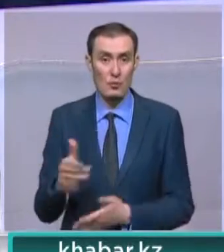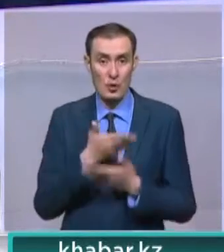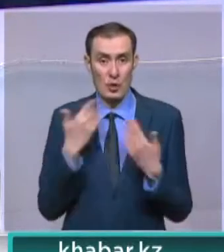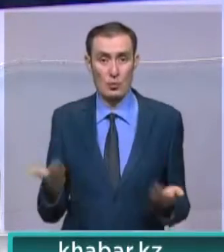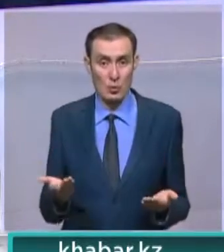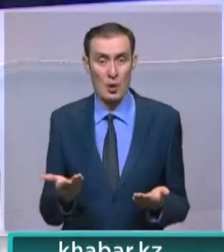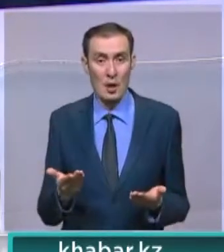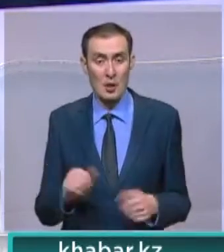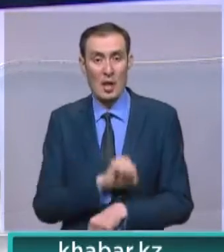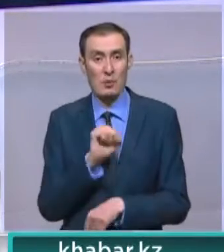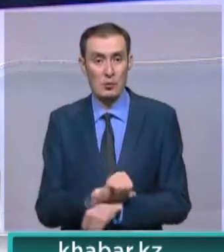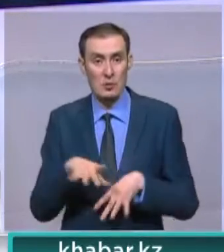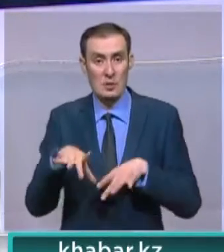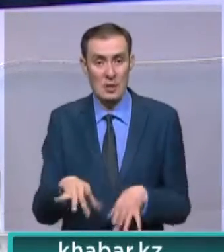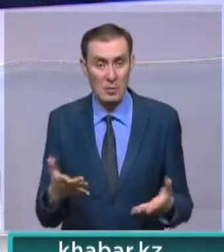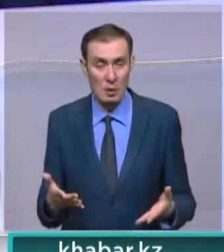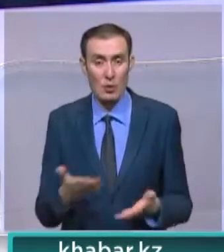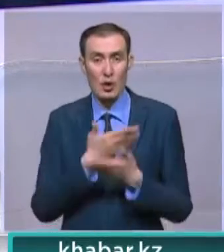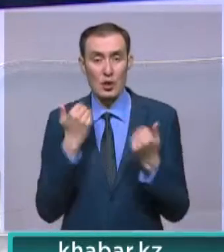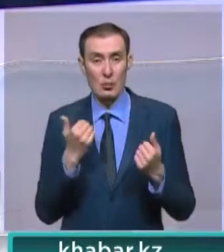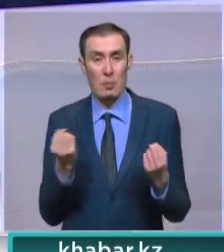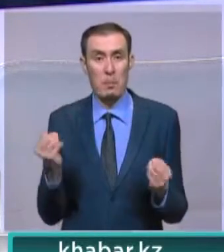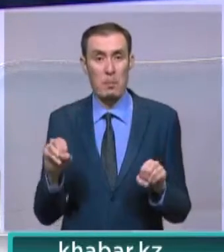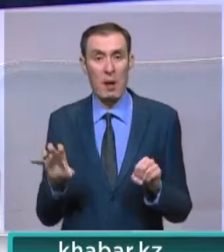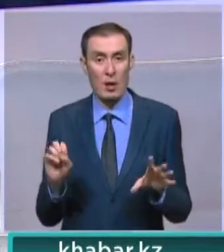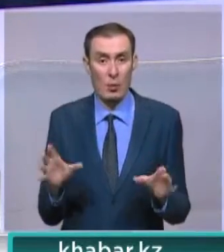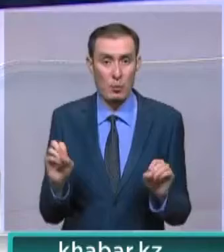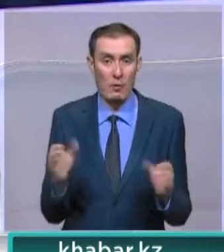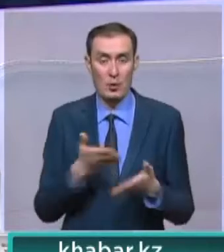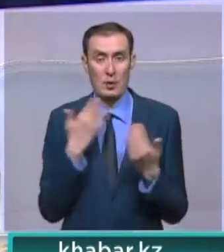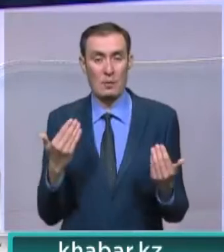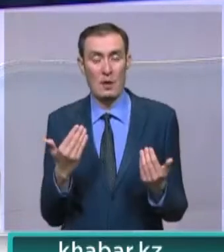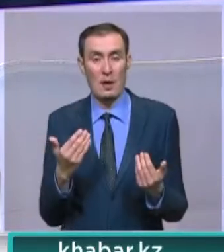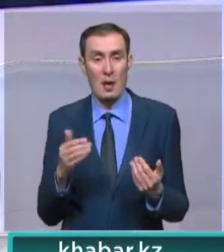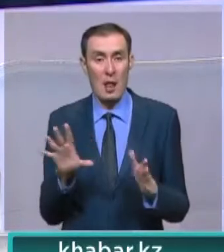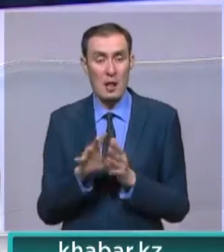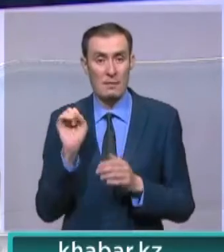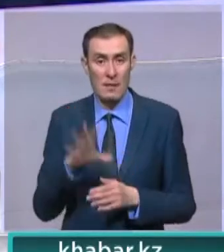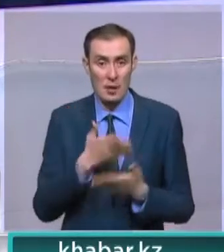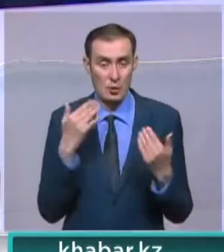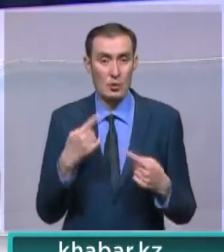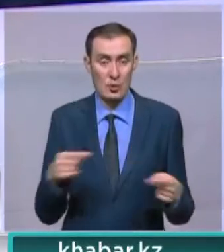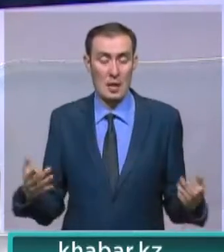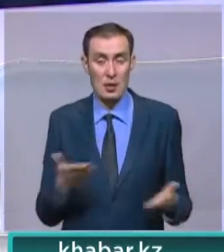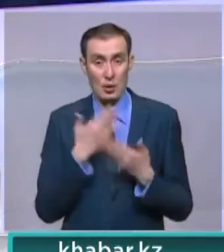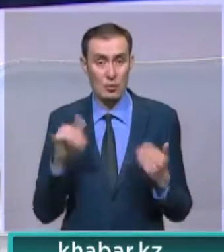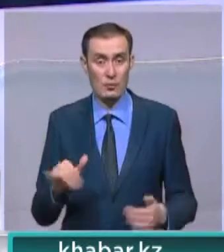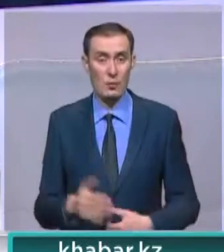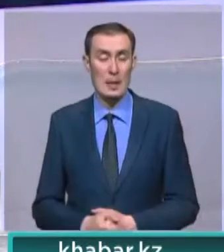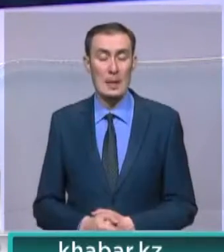нету тормозной системы, нету поворотников, нету фар и так далее.